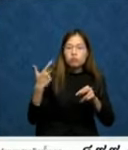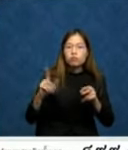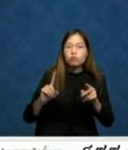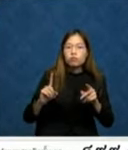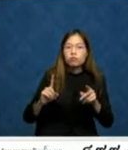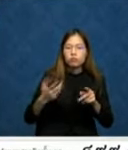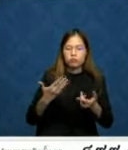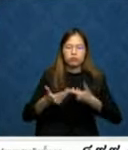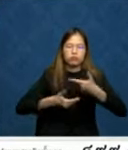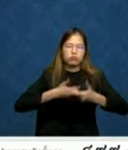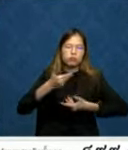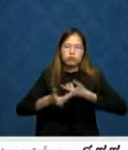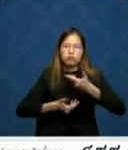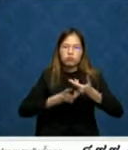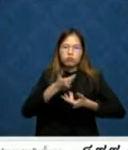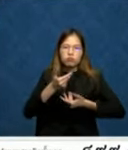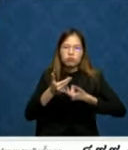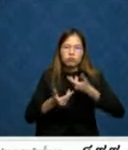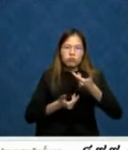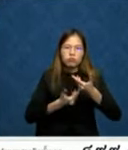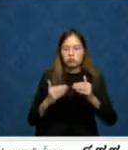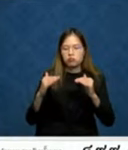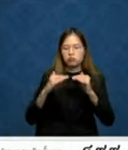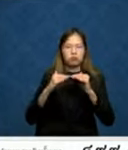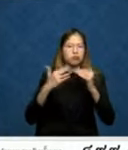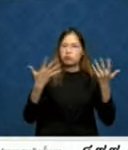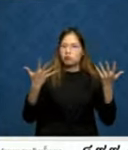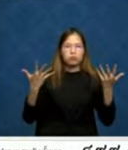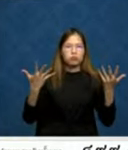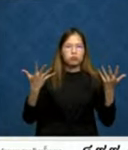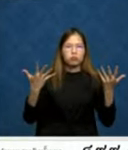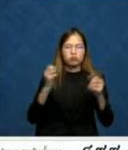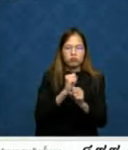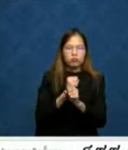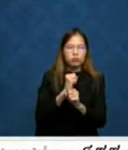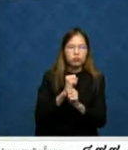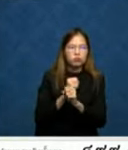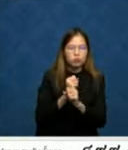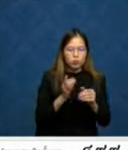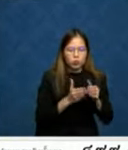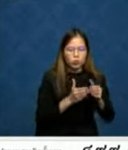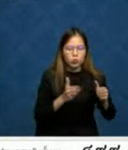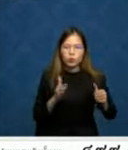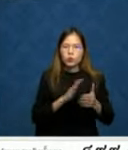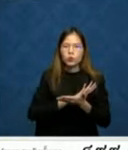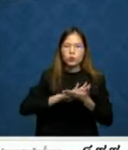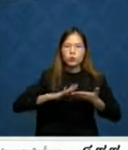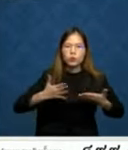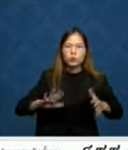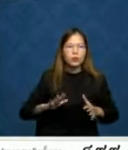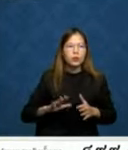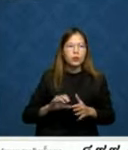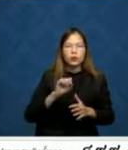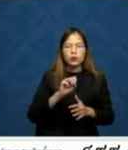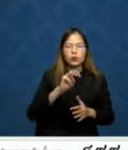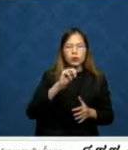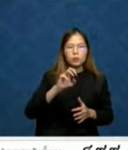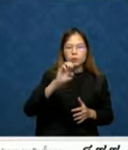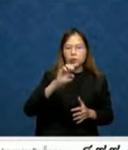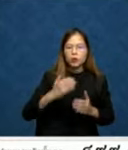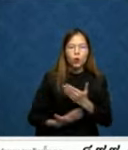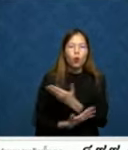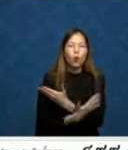รมการค้าที่ไม่เป็นธรรมหรือเปล่าและจะดำเนินการอย่างไรให้แล้วเสร็จในเวลาอันสั้นที่สุดเพื่อไม่ให้ SME รายนั้นสูญเสียโอก